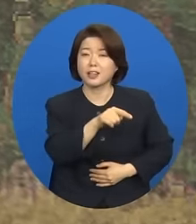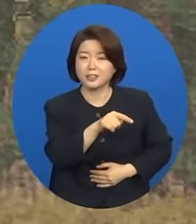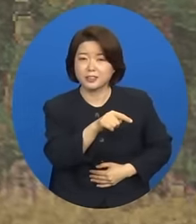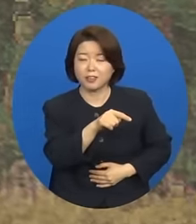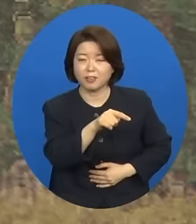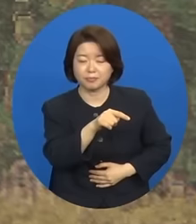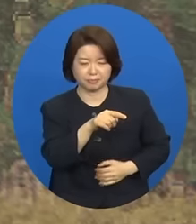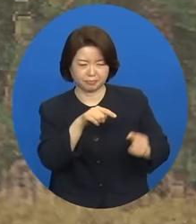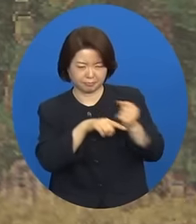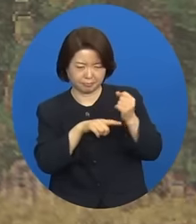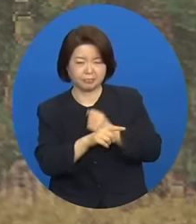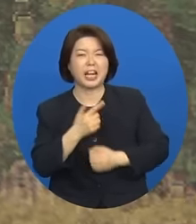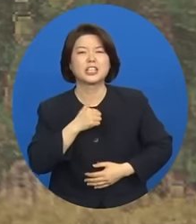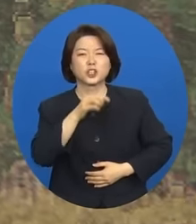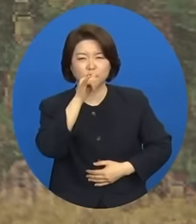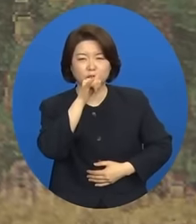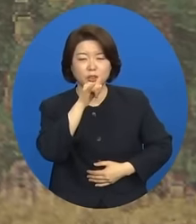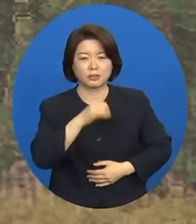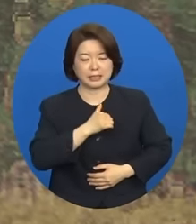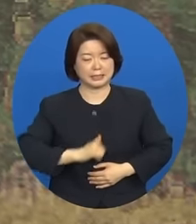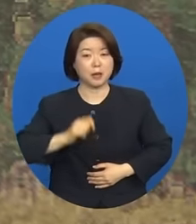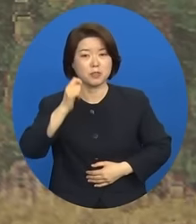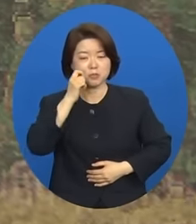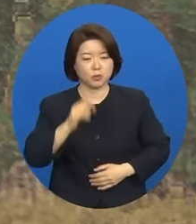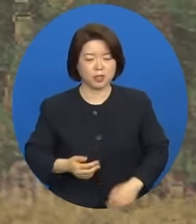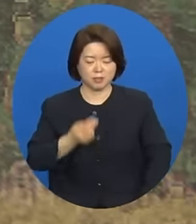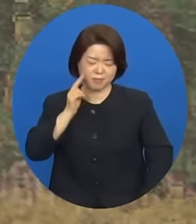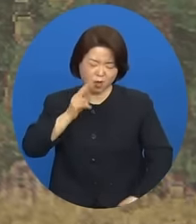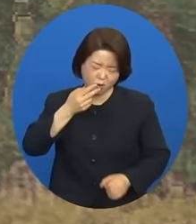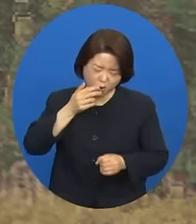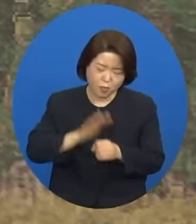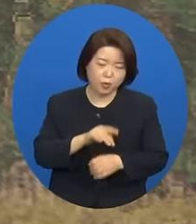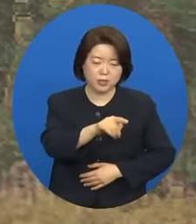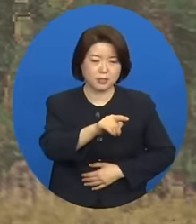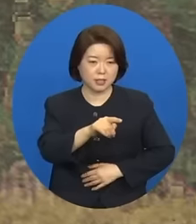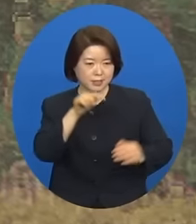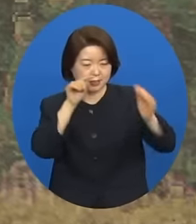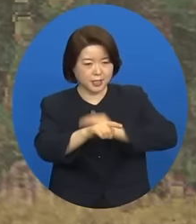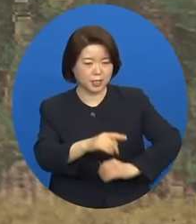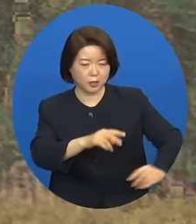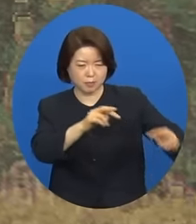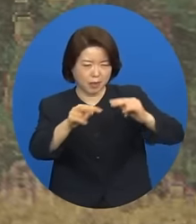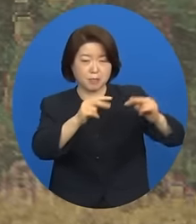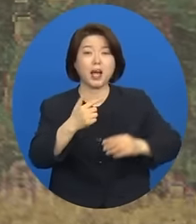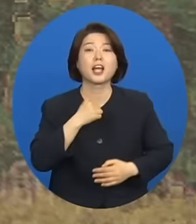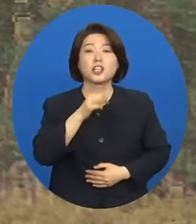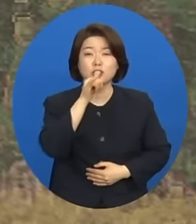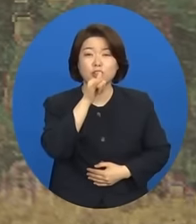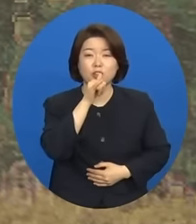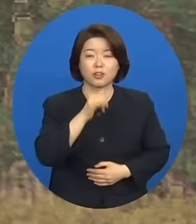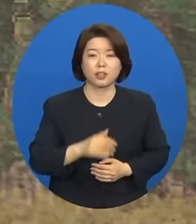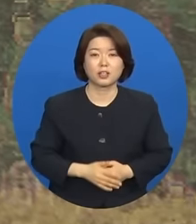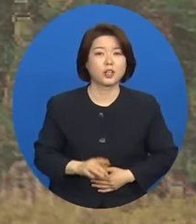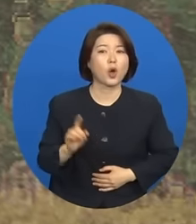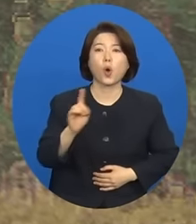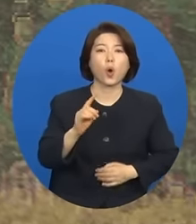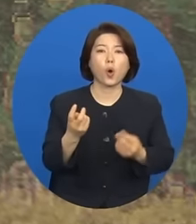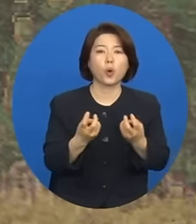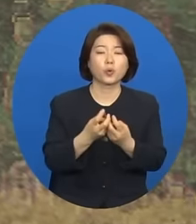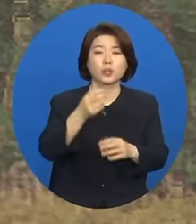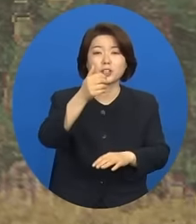따진 적이 있어요. 참지 못하고 너무 억울해서 그래서 따졌습니다. 어떻게 된 줄